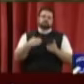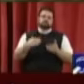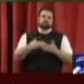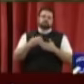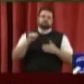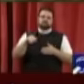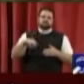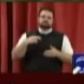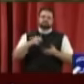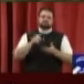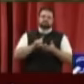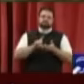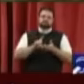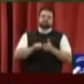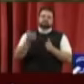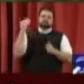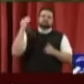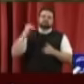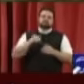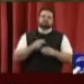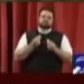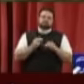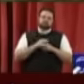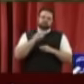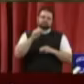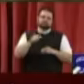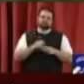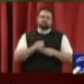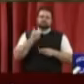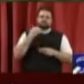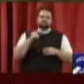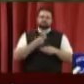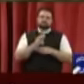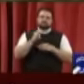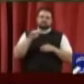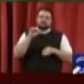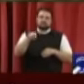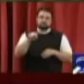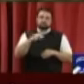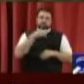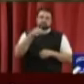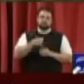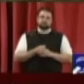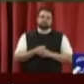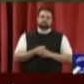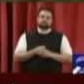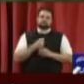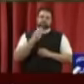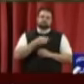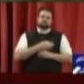Deci când... Bine, cum zici tu, vei mai departe. Îi spui atunci, acționezi. Uite, mă deranjează. Asta înseamnă vorba dulce.